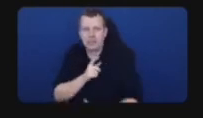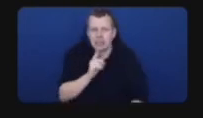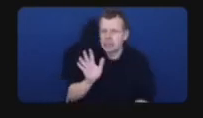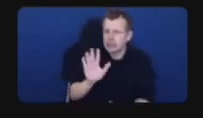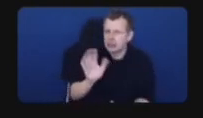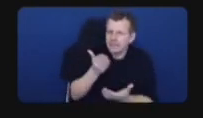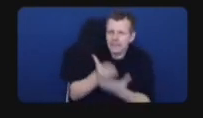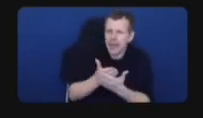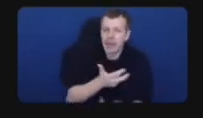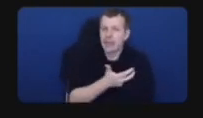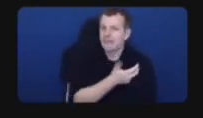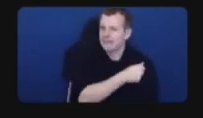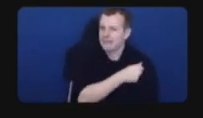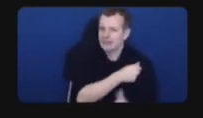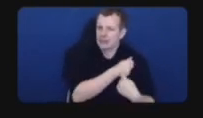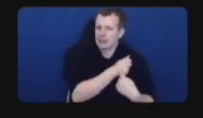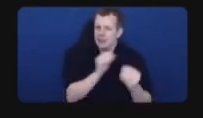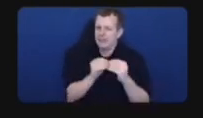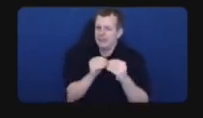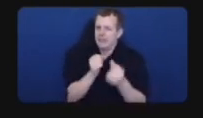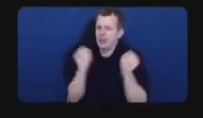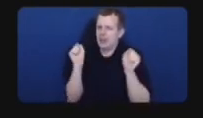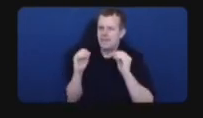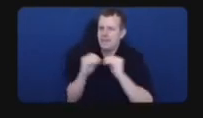我觉得对我孩子来说是, 宁愿是得新冠疫苗,